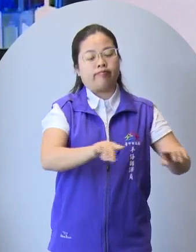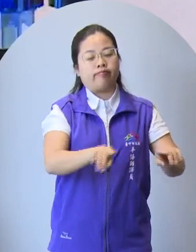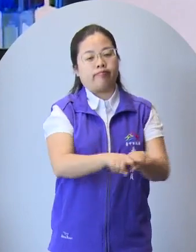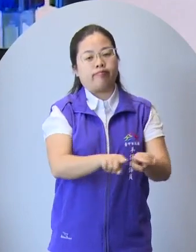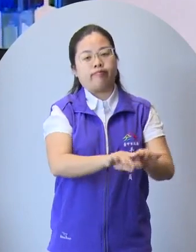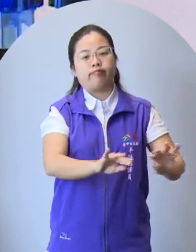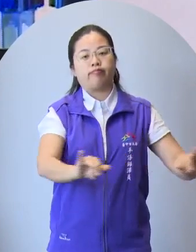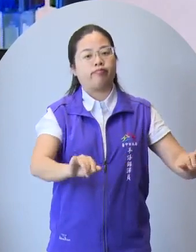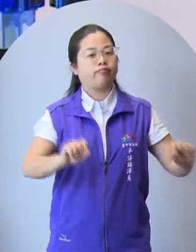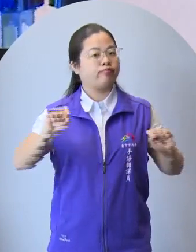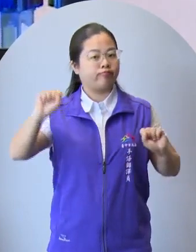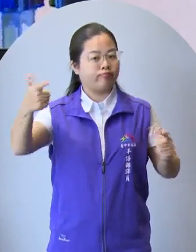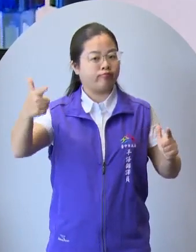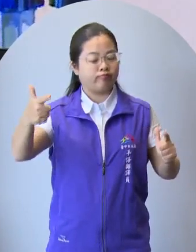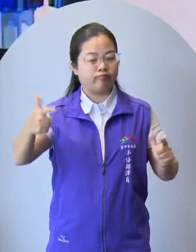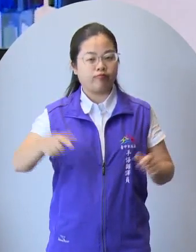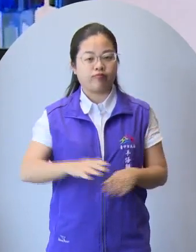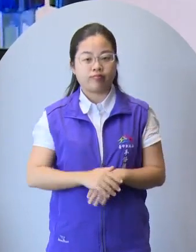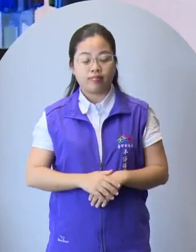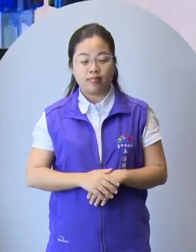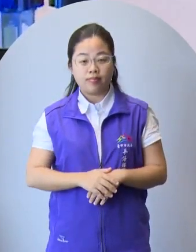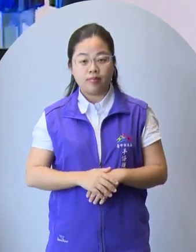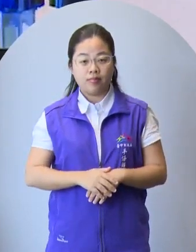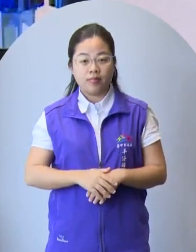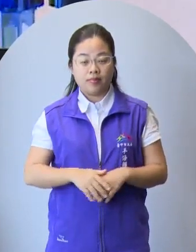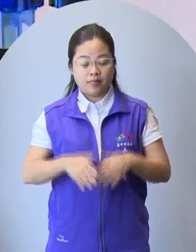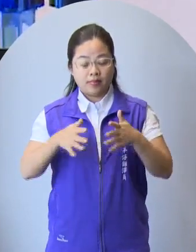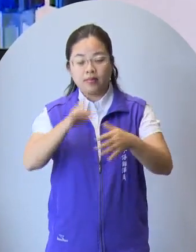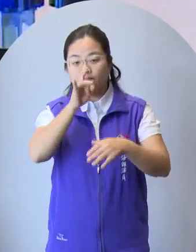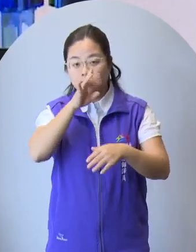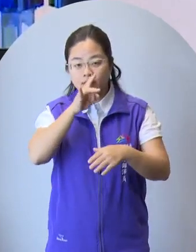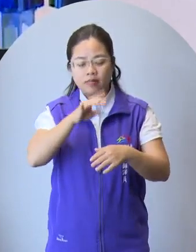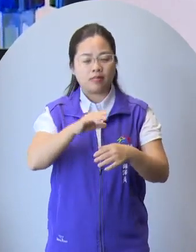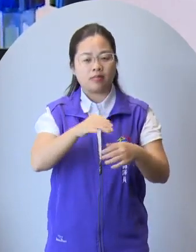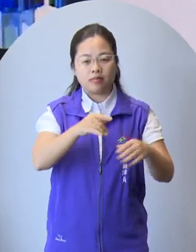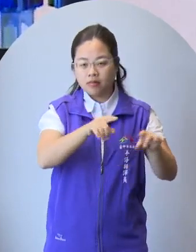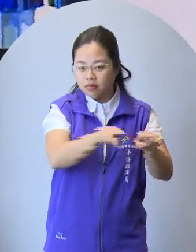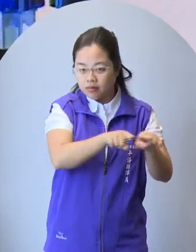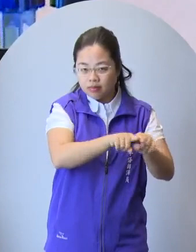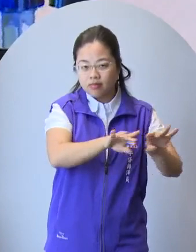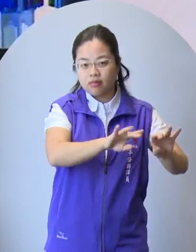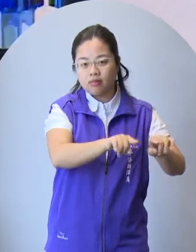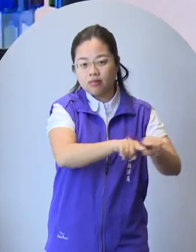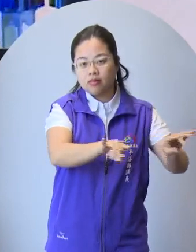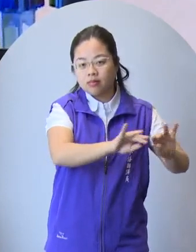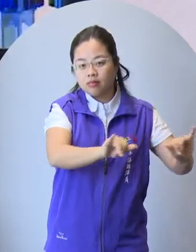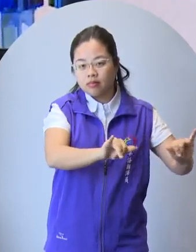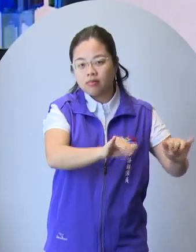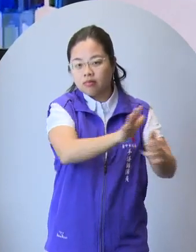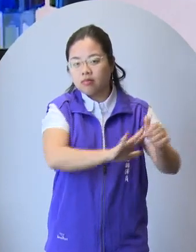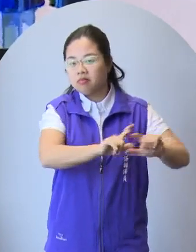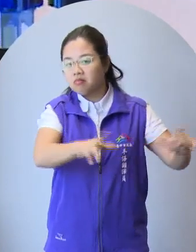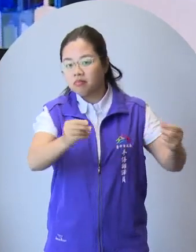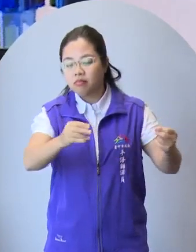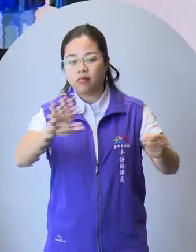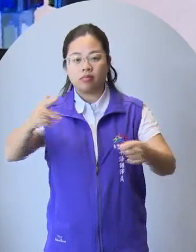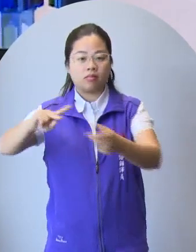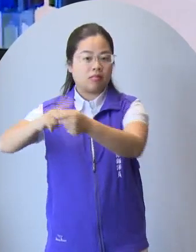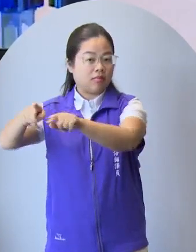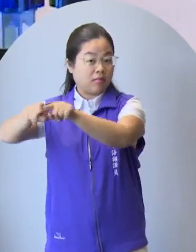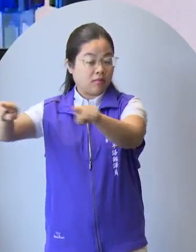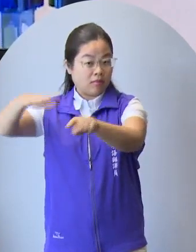样有时候对于台中市整体平地影响不大，可是在和平可能会受到影